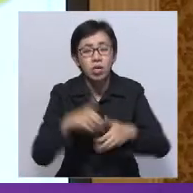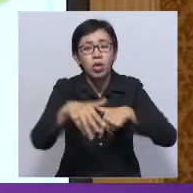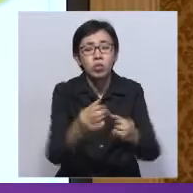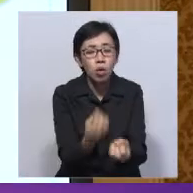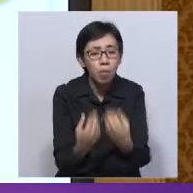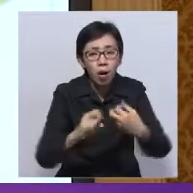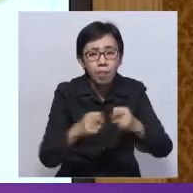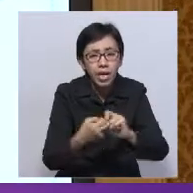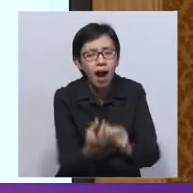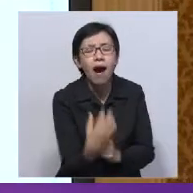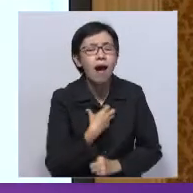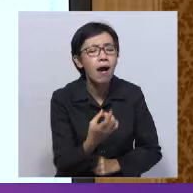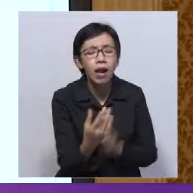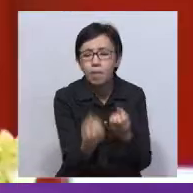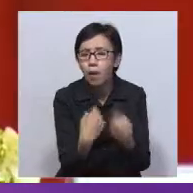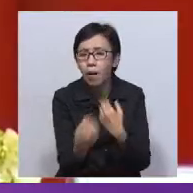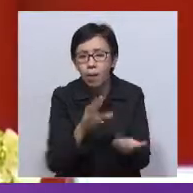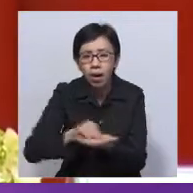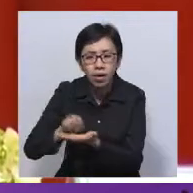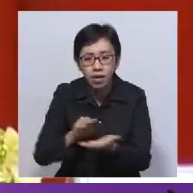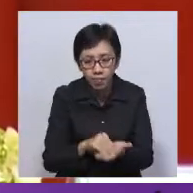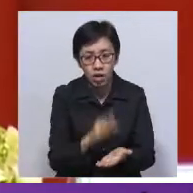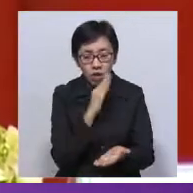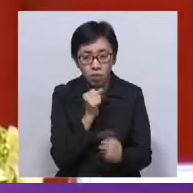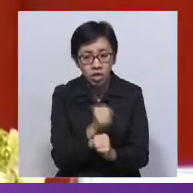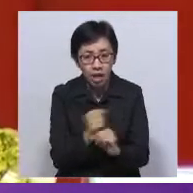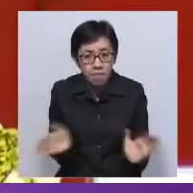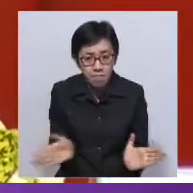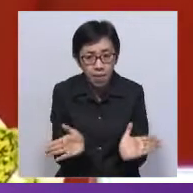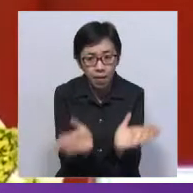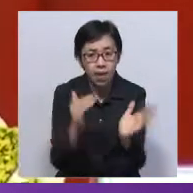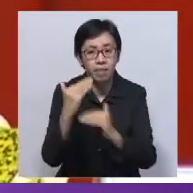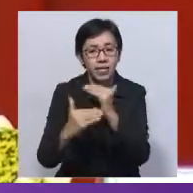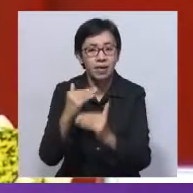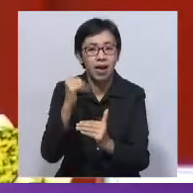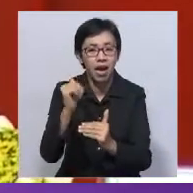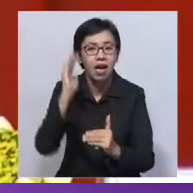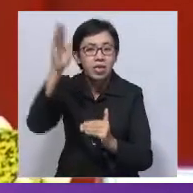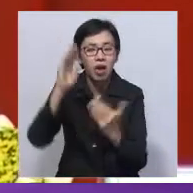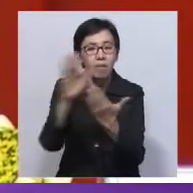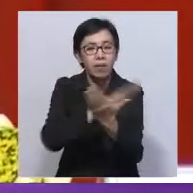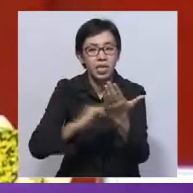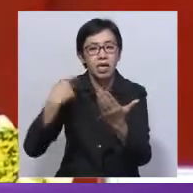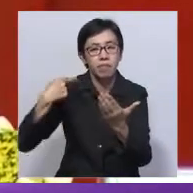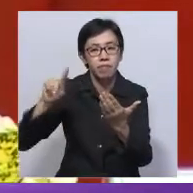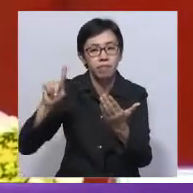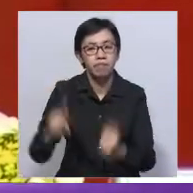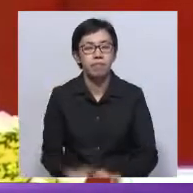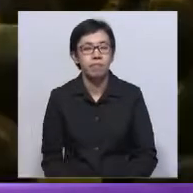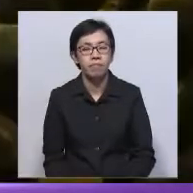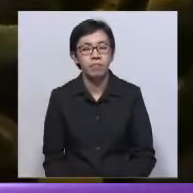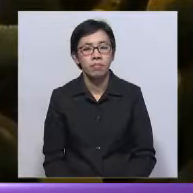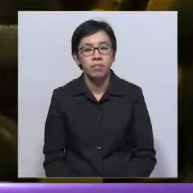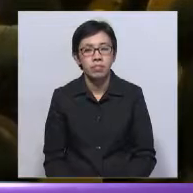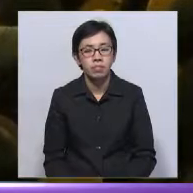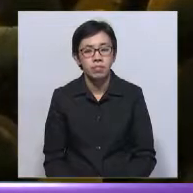าความต้องการของคนในพื้นที่ซึ่งหากการขับเคลื่อนสำเร็จประเทศชาติที่จะได้รับประโยชน์ด้